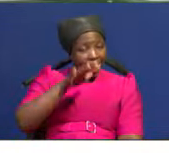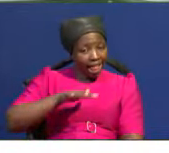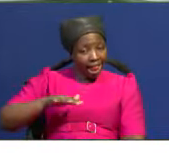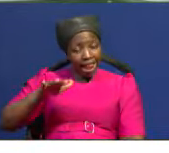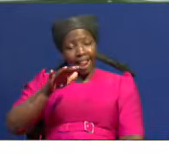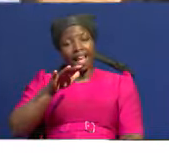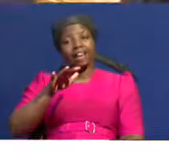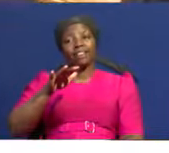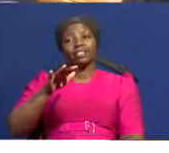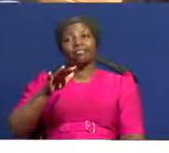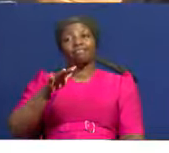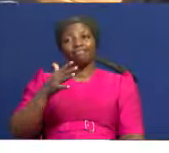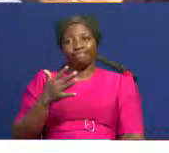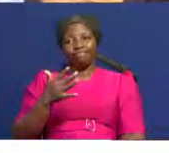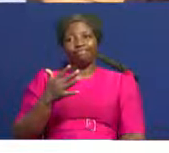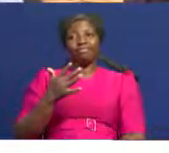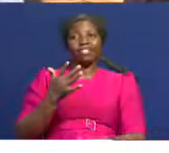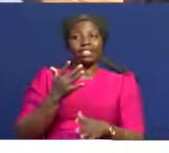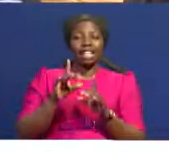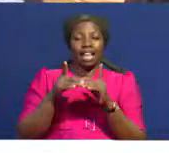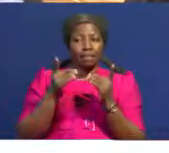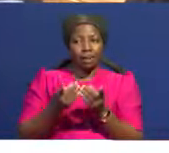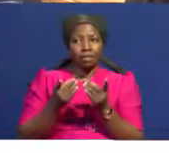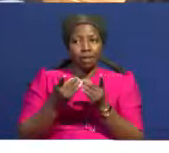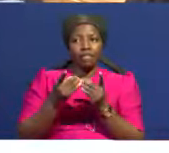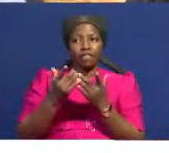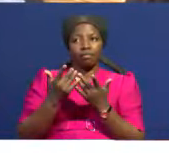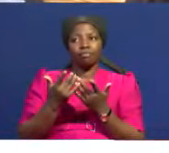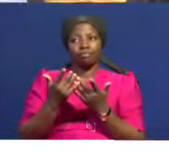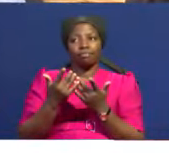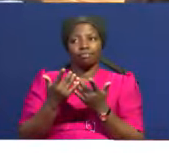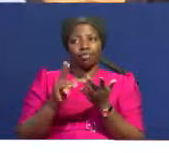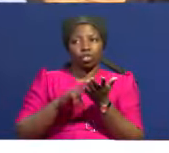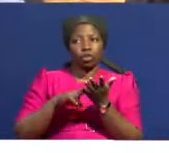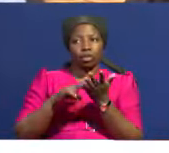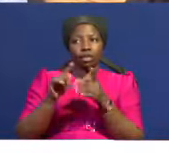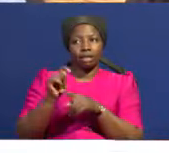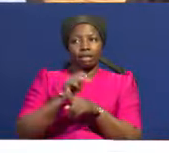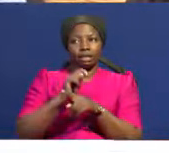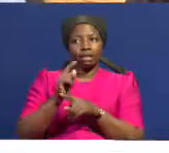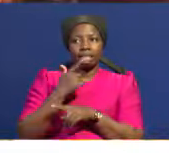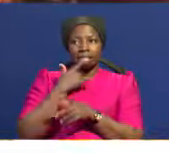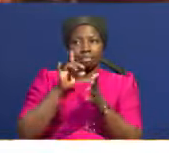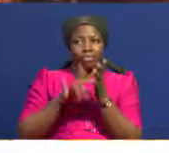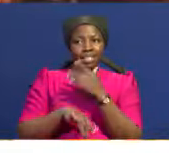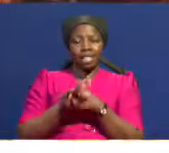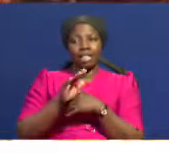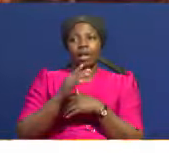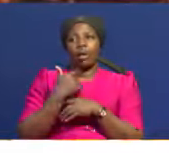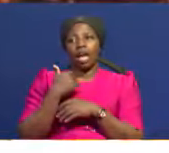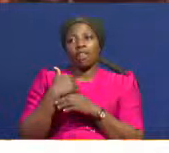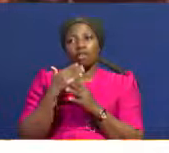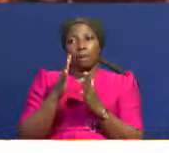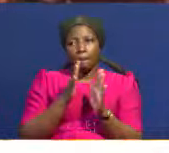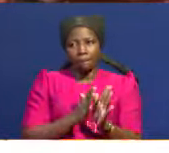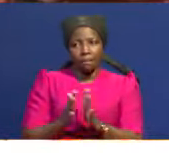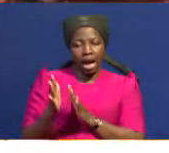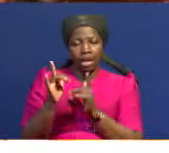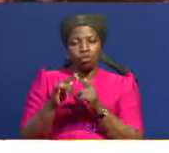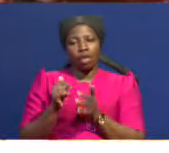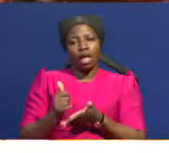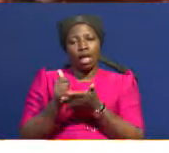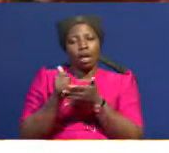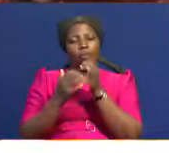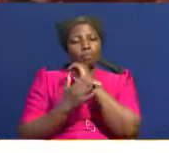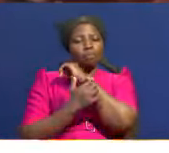mafunzo ya kiufundi Daktari Esther Thara anasema ipo haja ya kuanzishwa kwa mfumo utakaowatambua wanafunzi wasiojiweza na kuhakiki ili wapate ufadhili